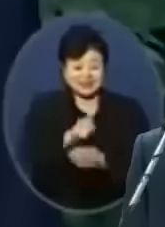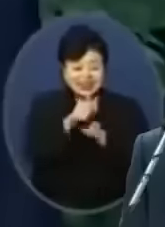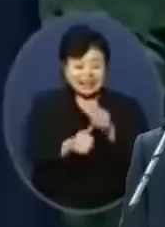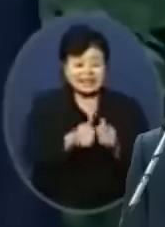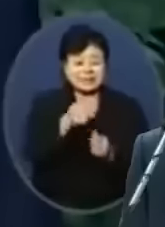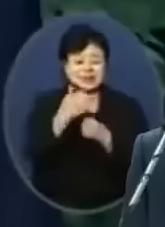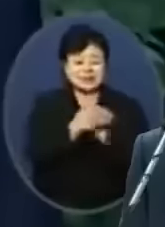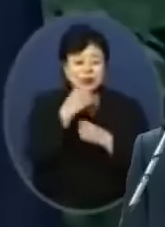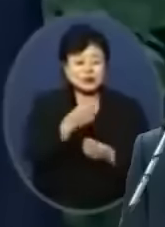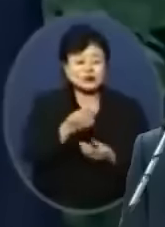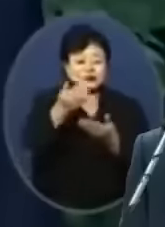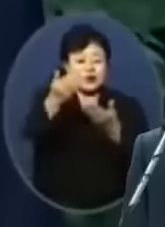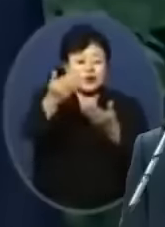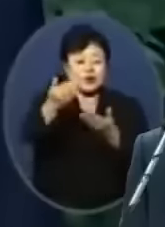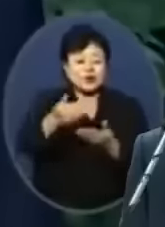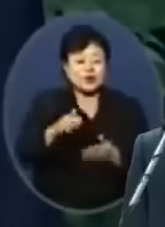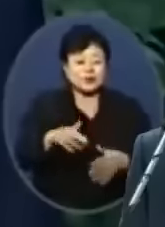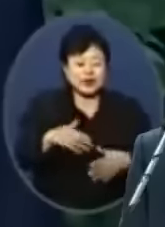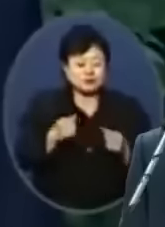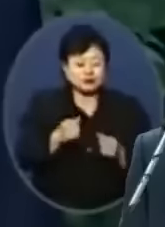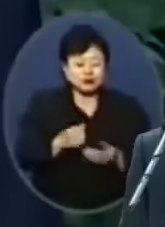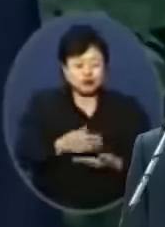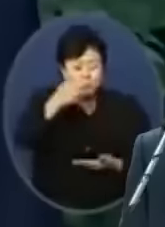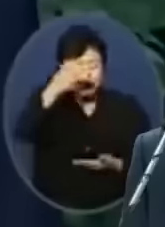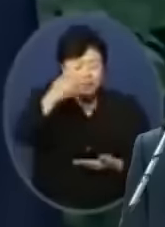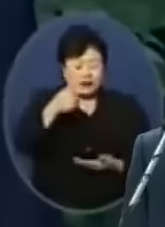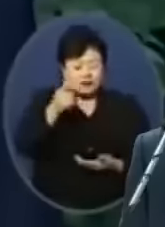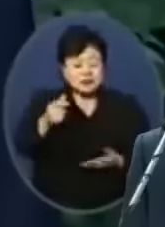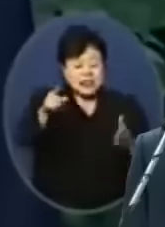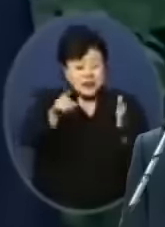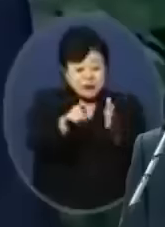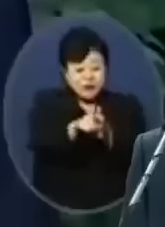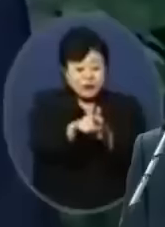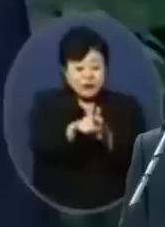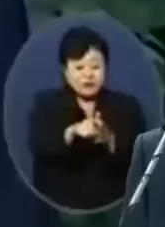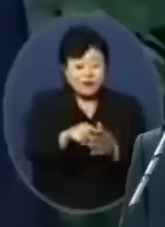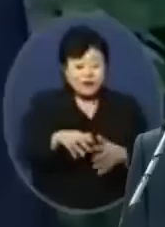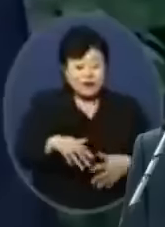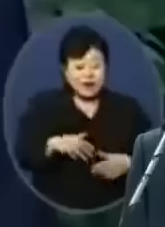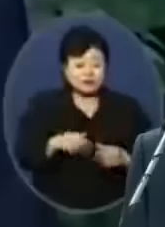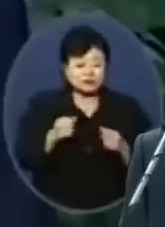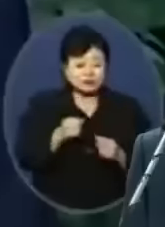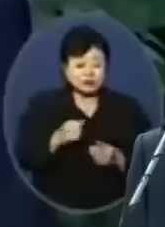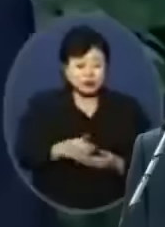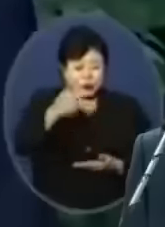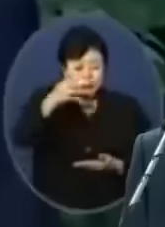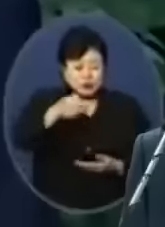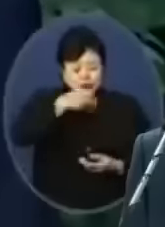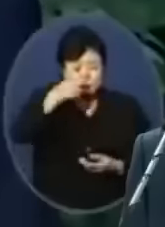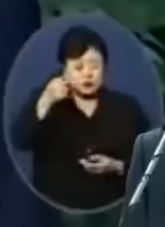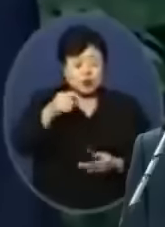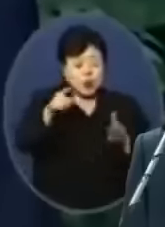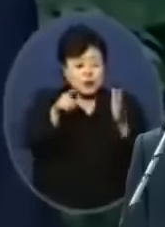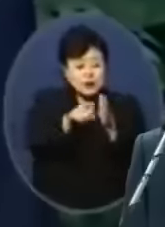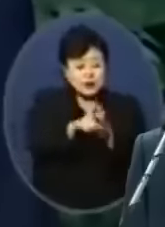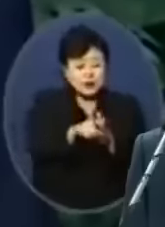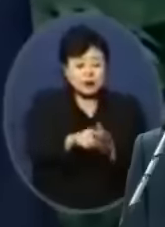하나님의 은총과 축복으로 남북이 통일될 것을 굳세게 믿고 남북 통일을 꿈꾸고